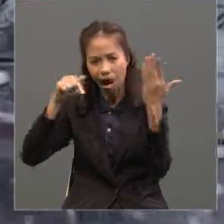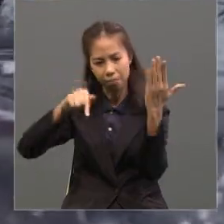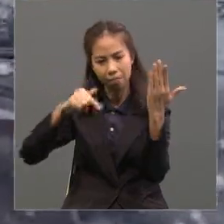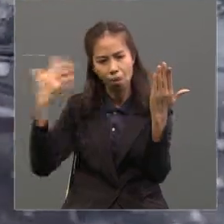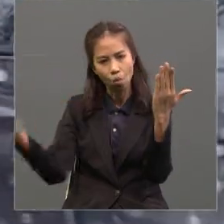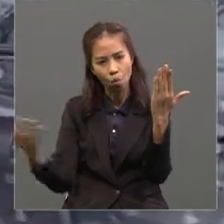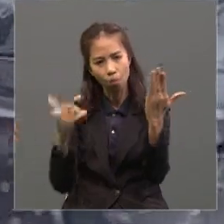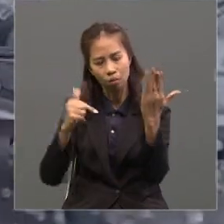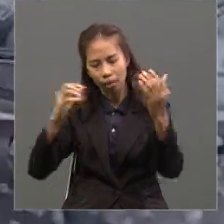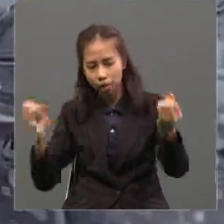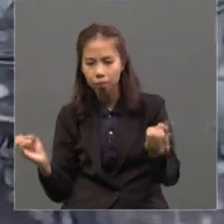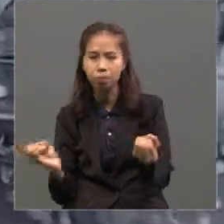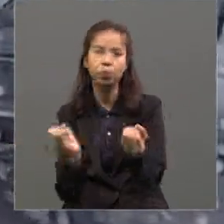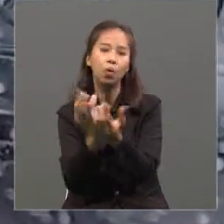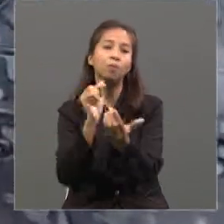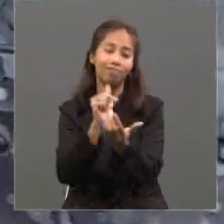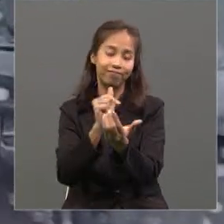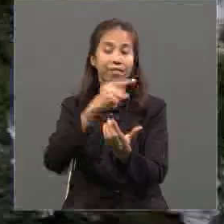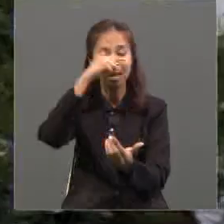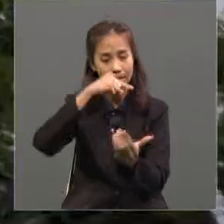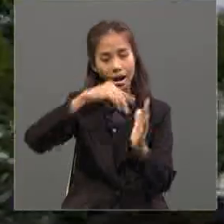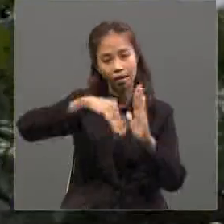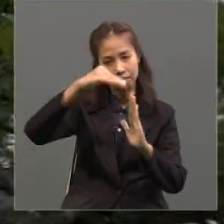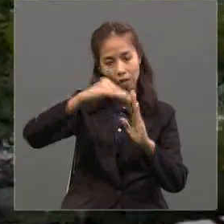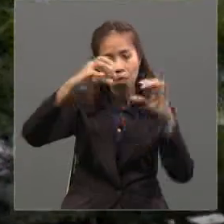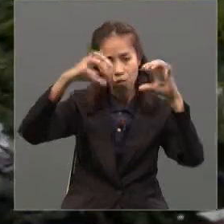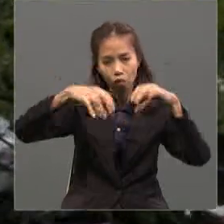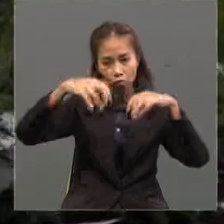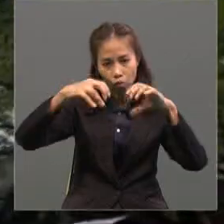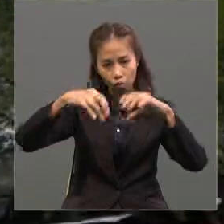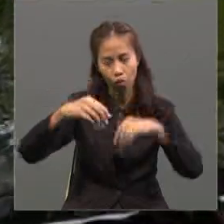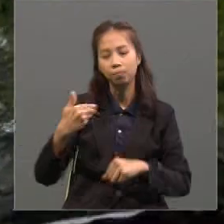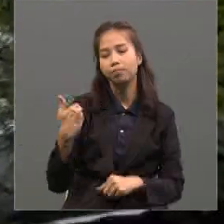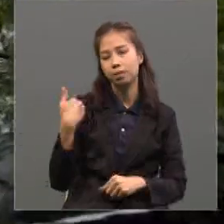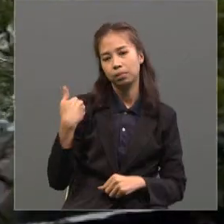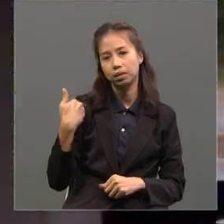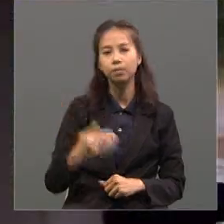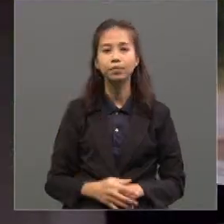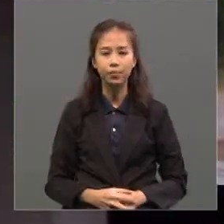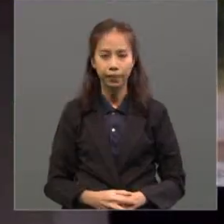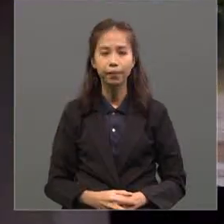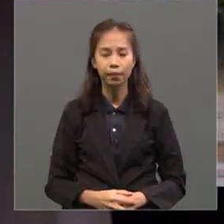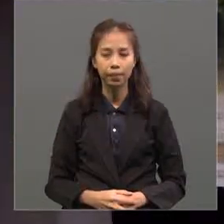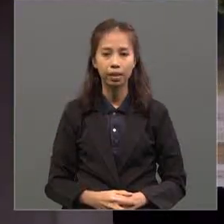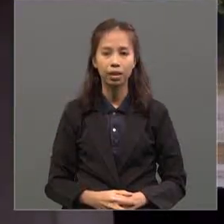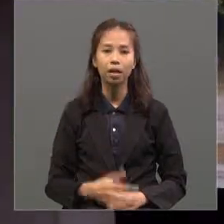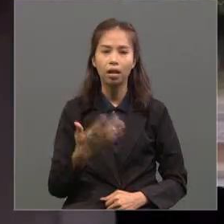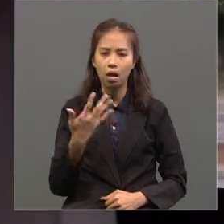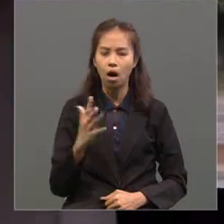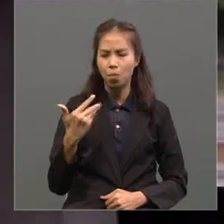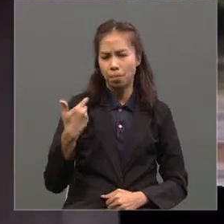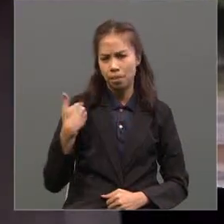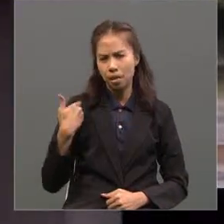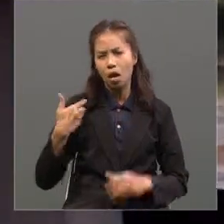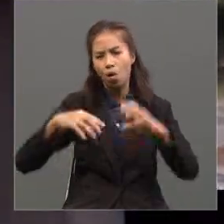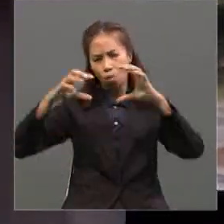ก็เลยทำให้ประเทศไทยตอนบนของเรานั้นมีฝนเพิ่มขึ้นแล้วก็มีฝนตกหนักบางแห่งด้วยและเนื่องจากว่ายังคงมีฝน